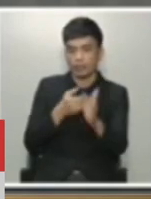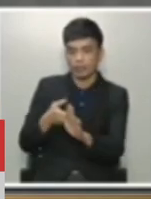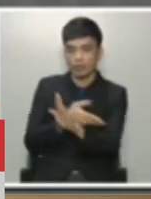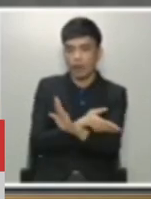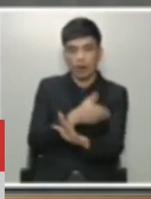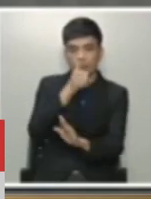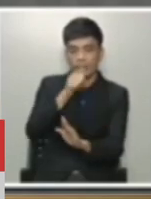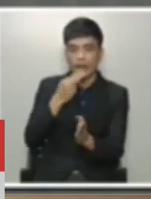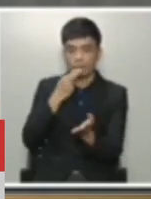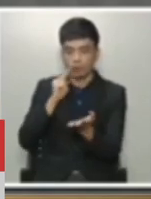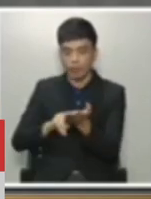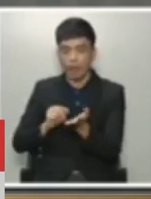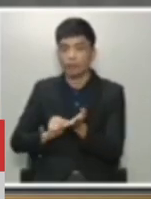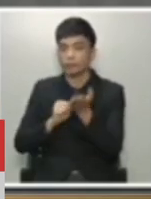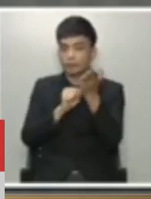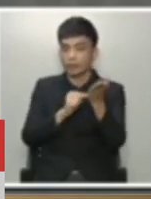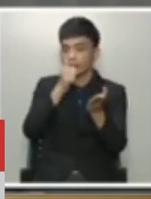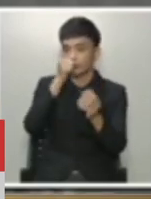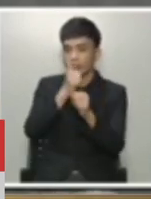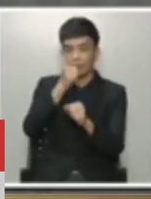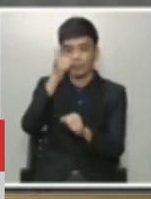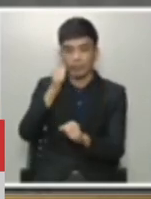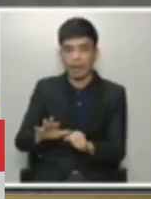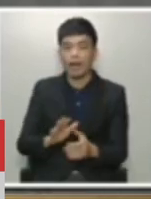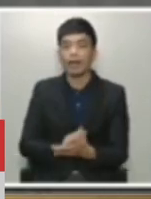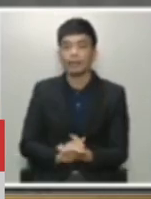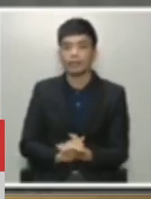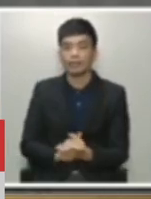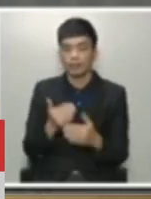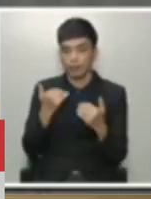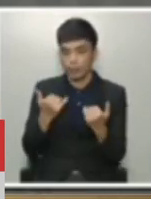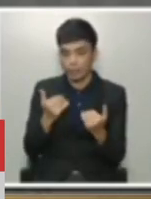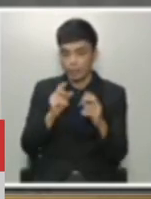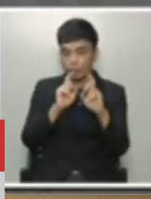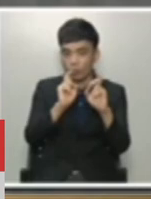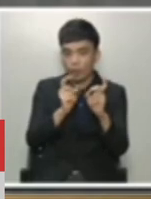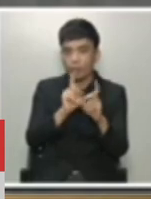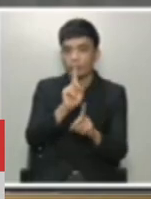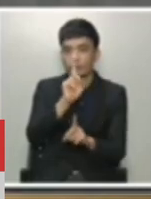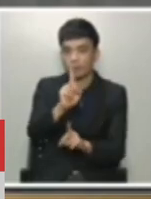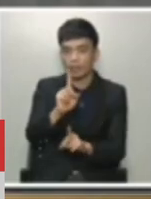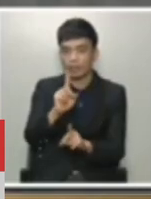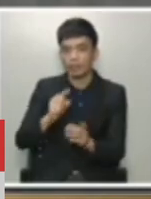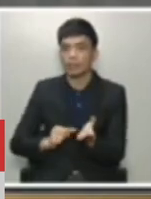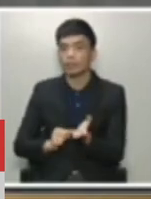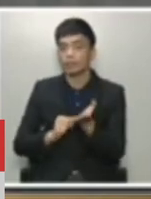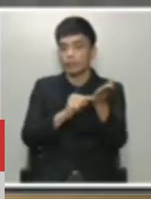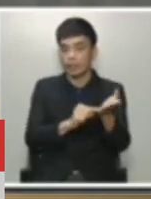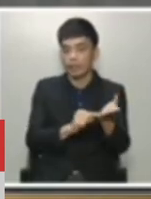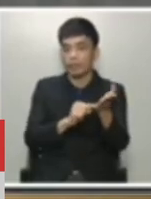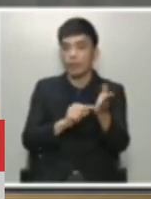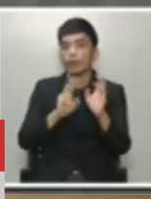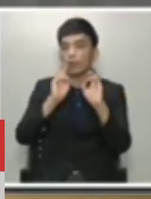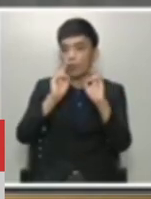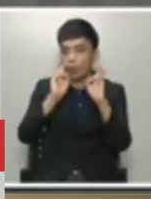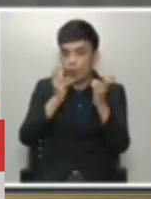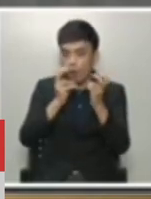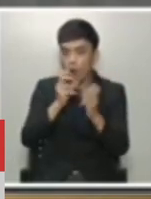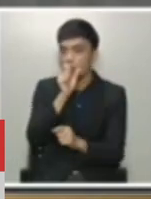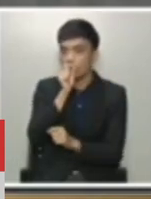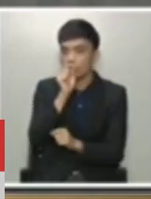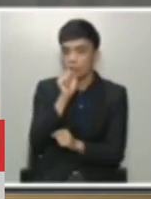เป็นหนังสือเลยมีความจำเป็นครับอาศัยวงเล็บ1เสนอเป็นเรื่องด่วนให้สภาพิจารณ